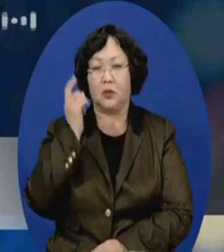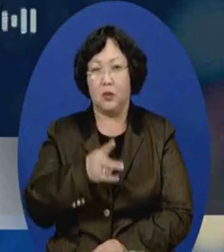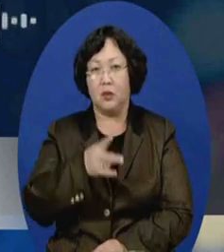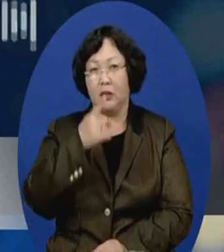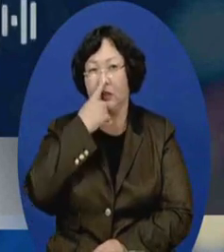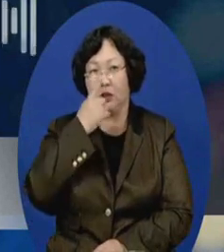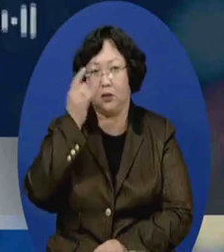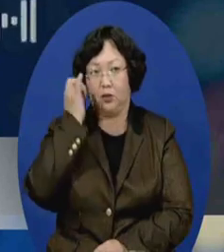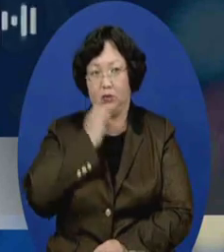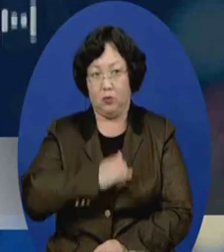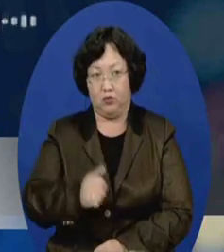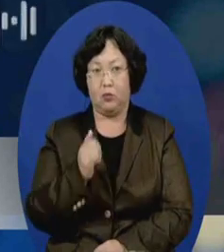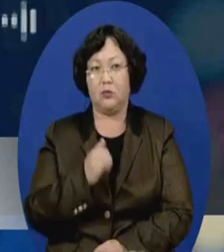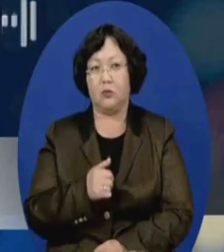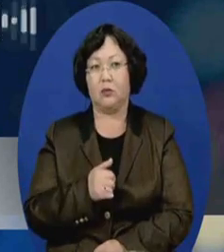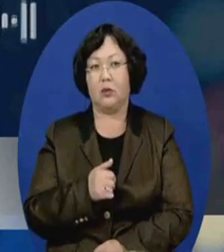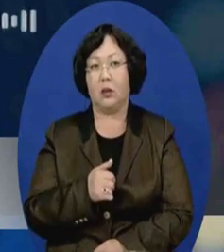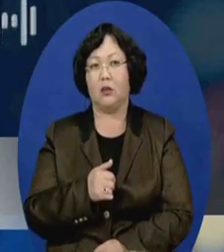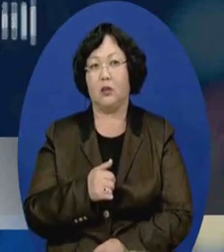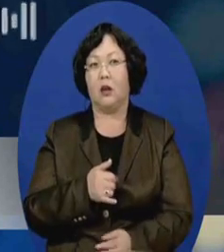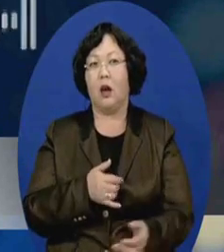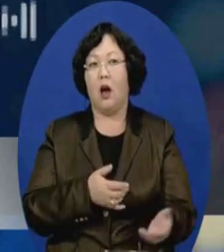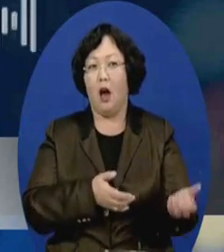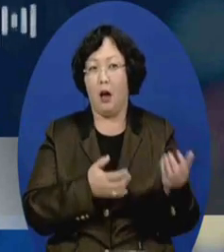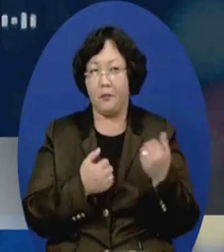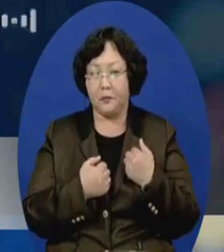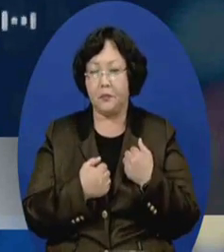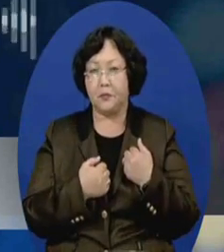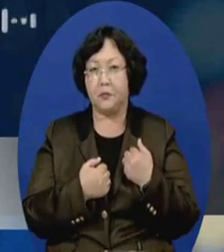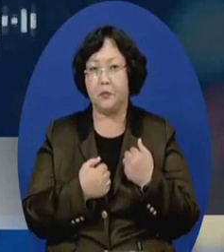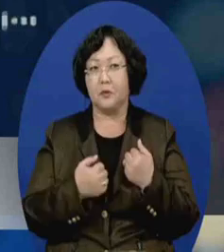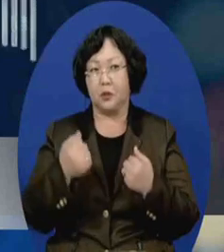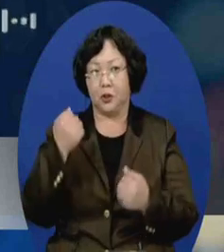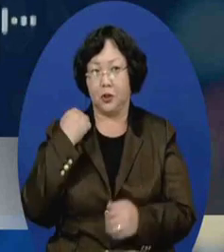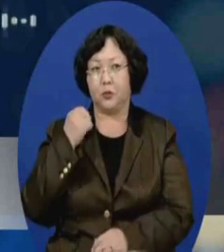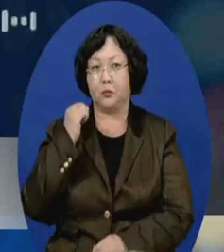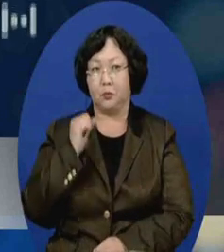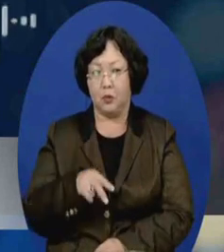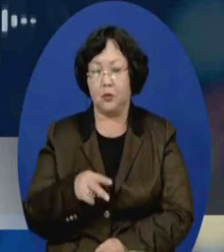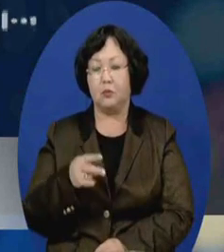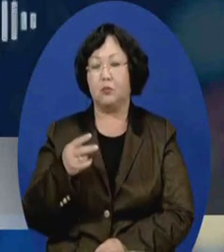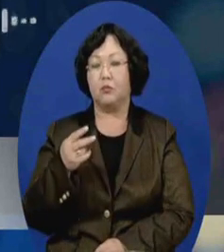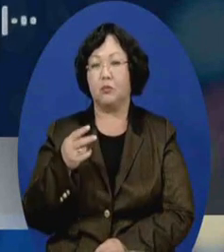тас авчдаг гэсэн. Тэ мэ? Бүгд амжилттай тарцуулсаас хөтөлбөр авч байгаа.